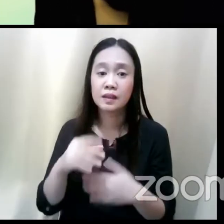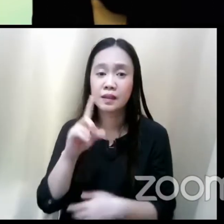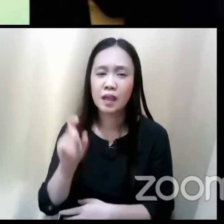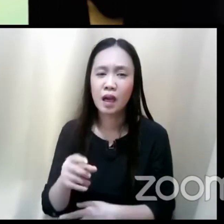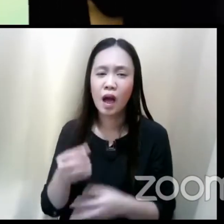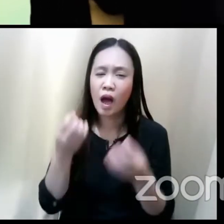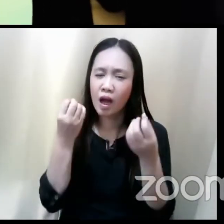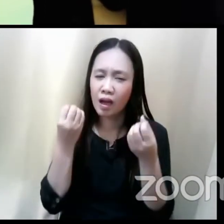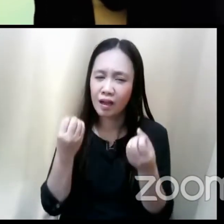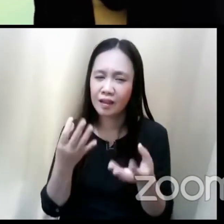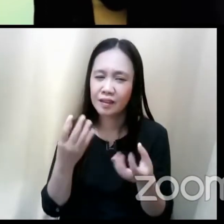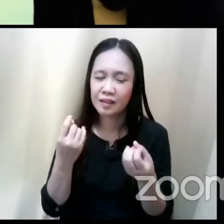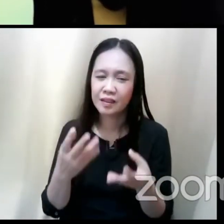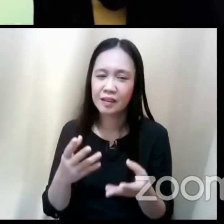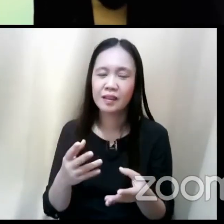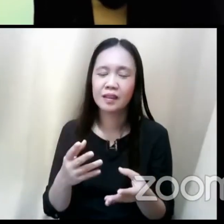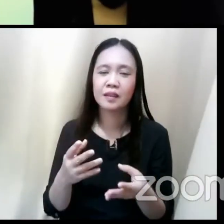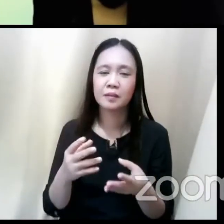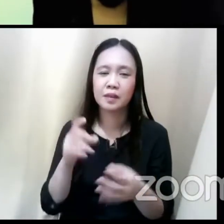marami pa silang katanungan, Teacher Mark.